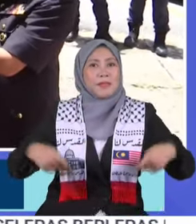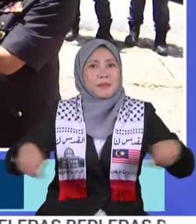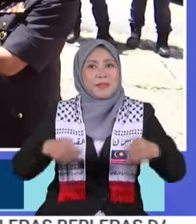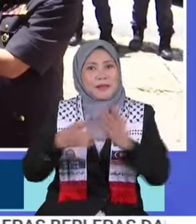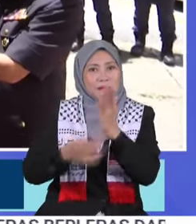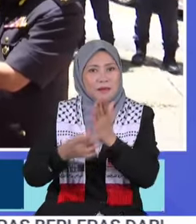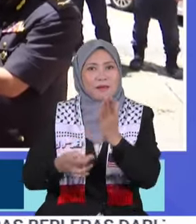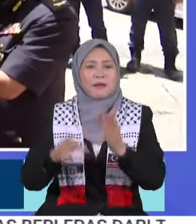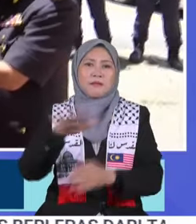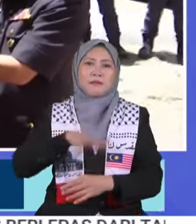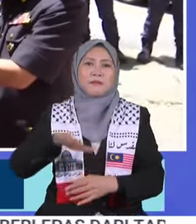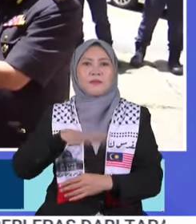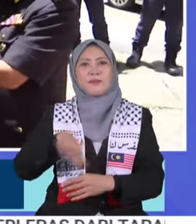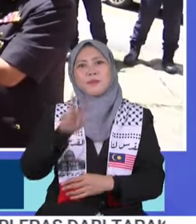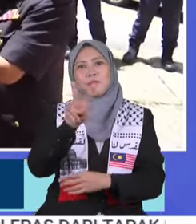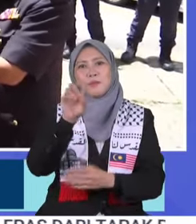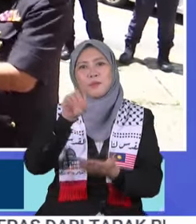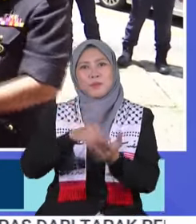yang dianggarkan bernilai